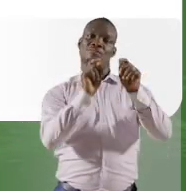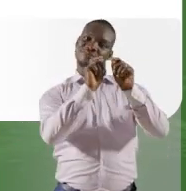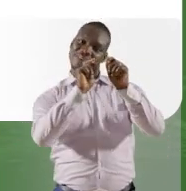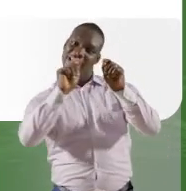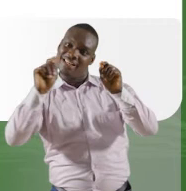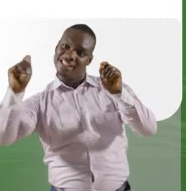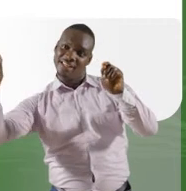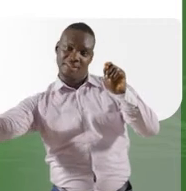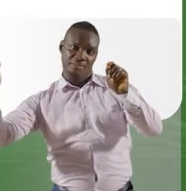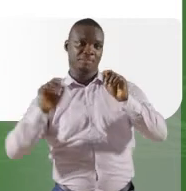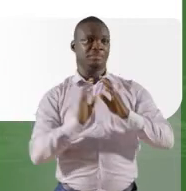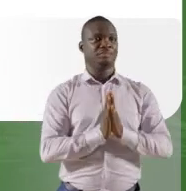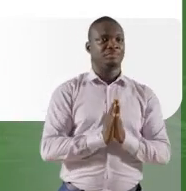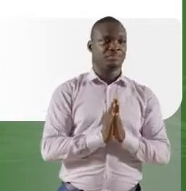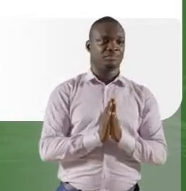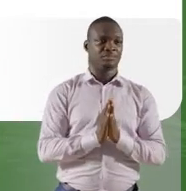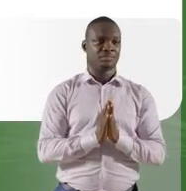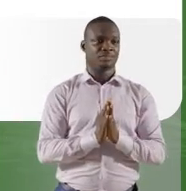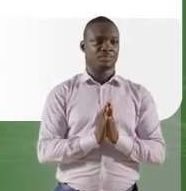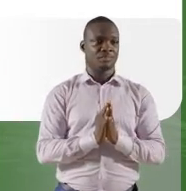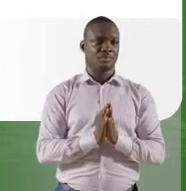sont alignés.